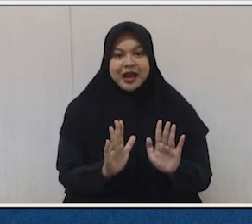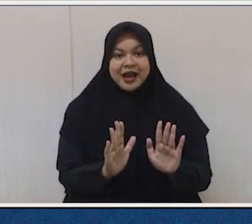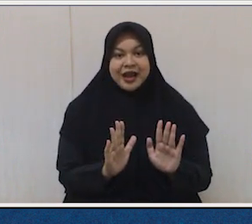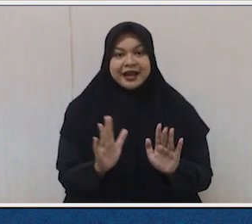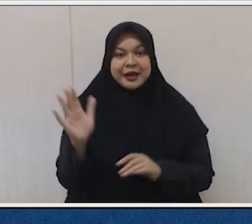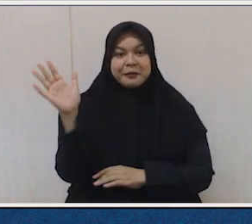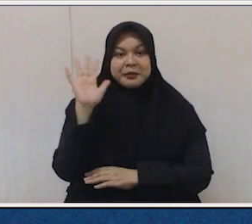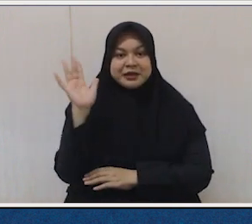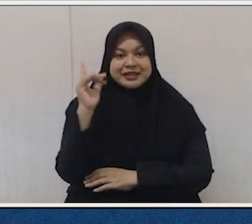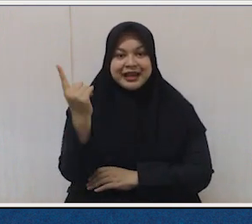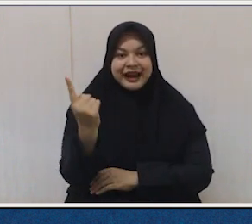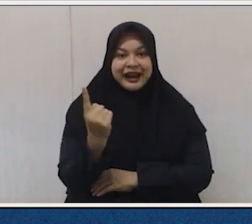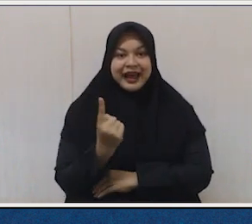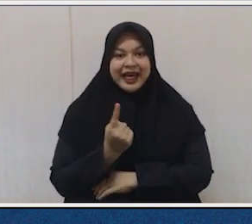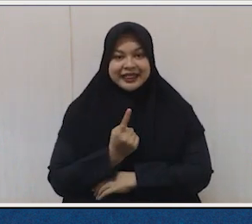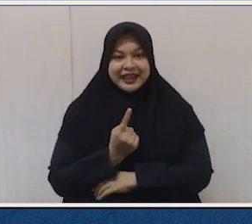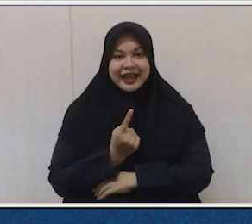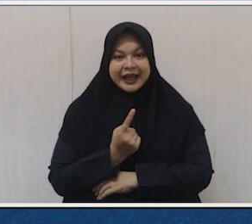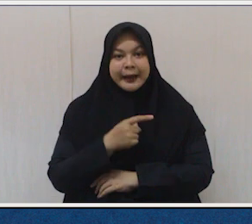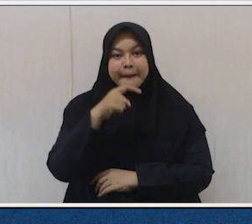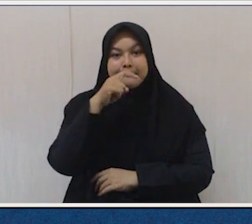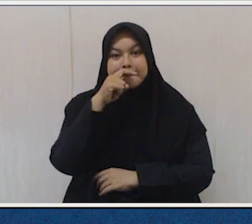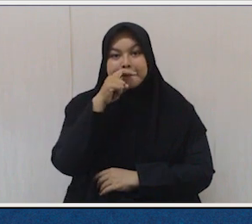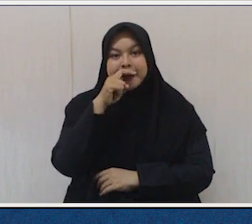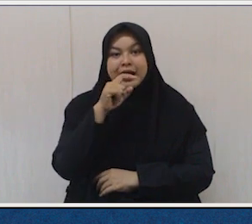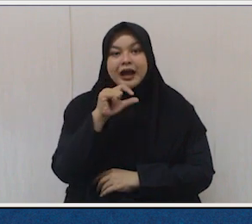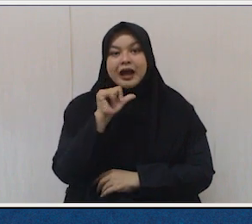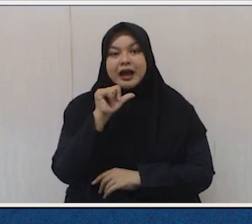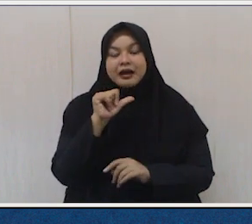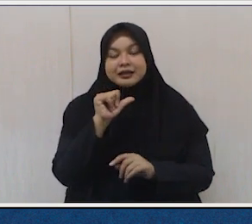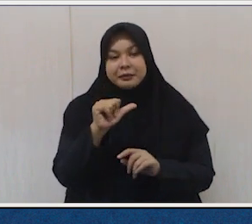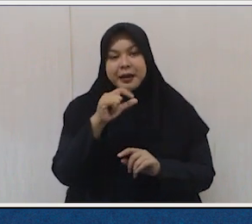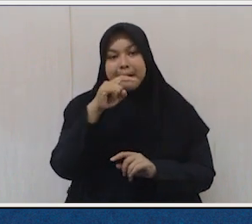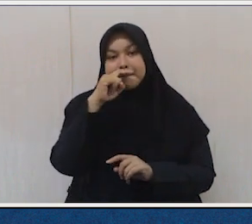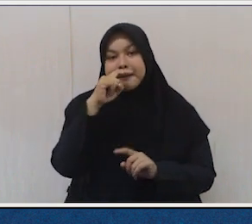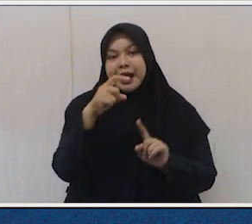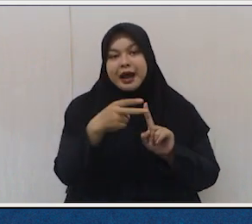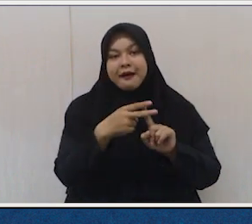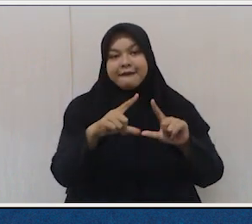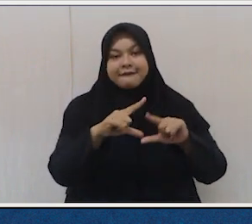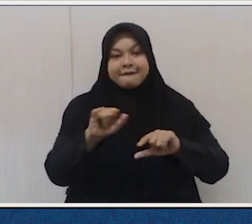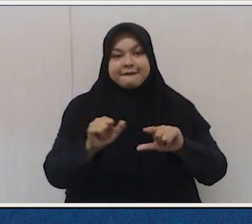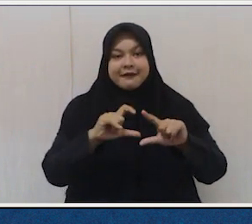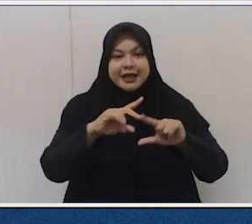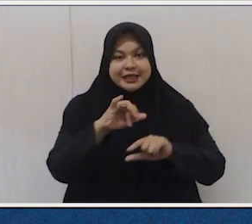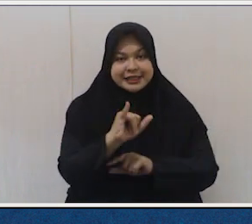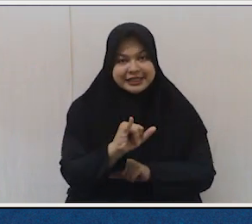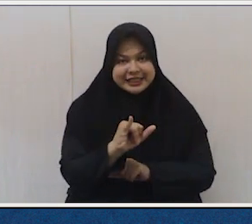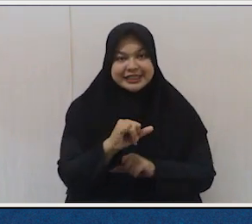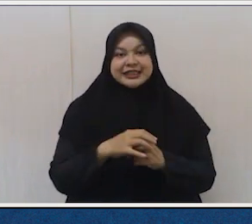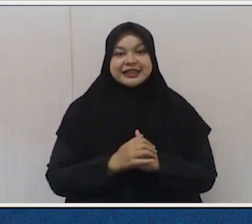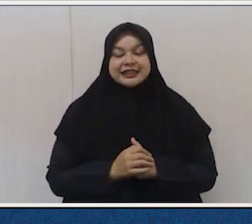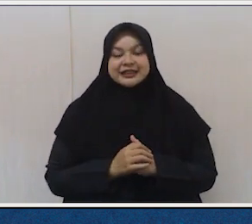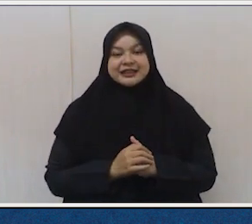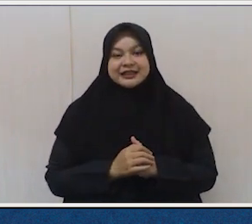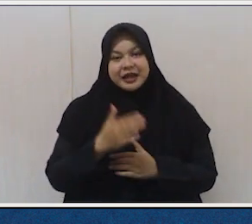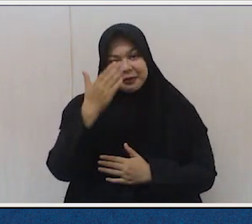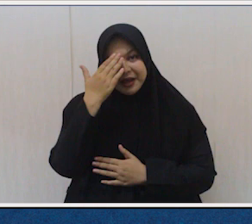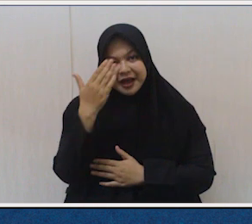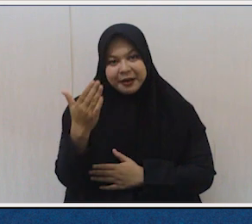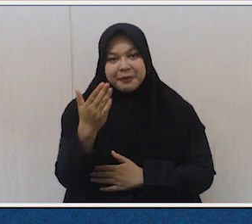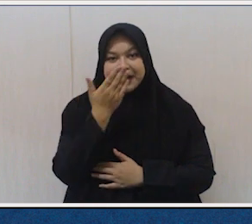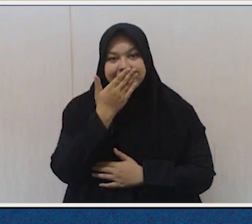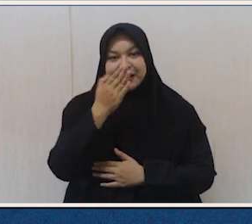pembicara yang sangat hebat ini ada masjri nuramsi eh apa kabar Mas Fajri Alhamdulillah